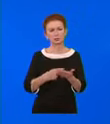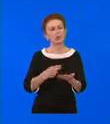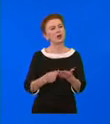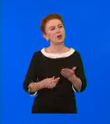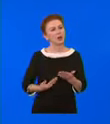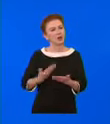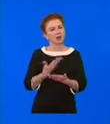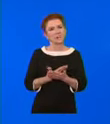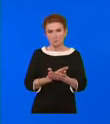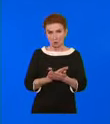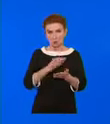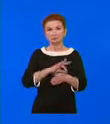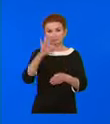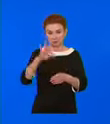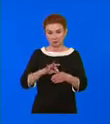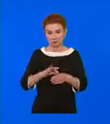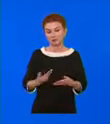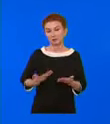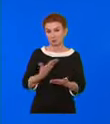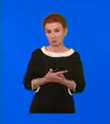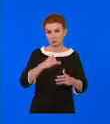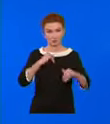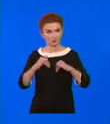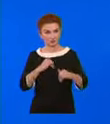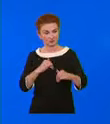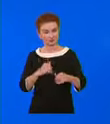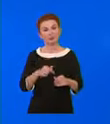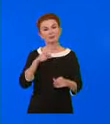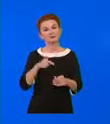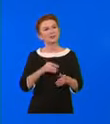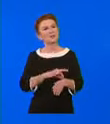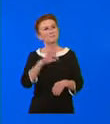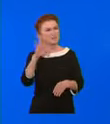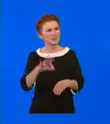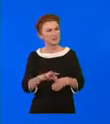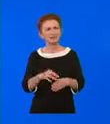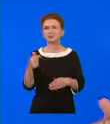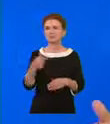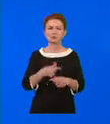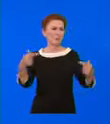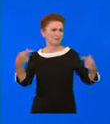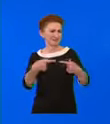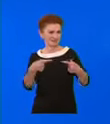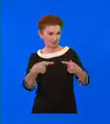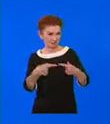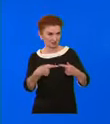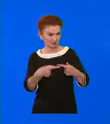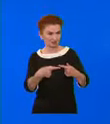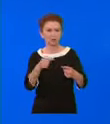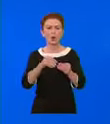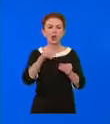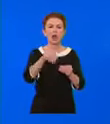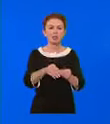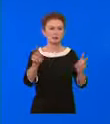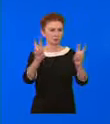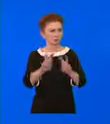Te projekty, one muszą odpowiadać we właściwy sposób na wyzwania danego etapu kryzysu. A